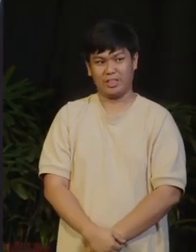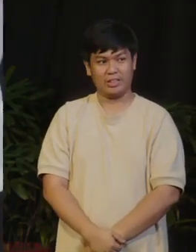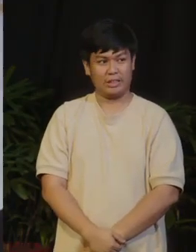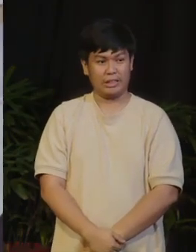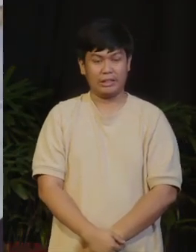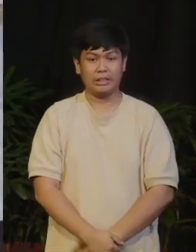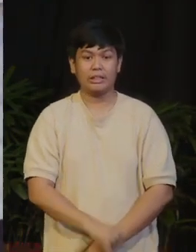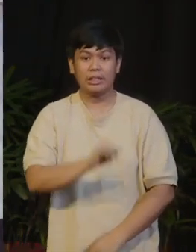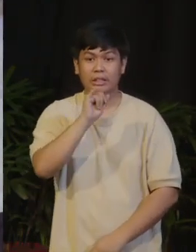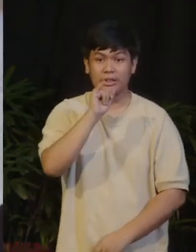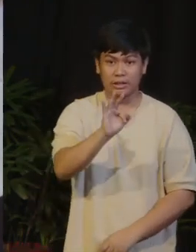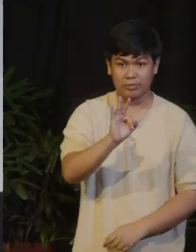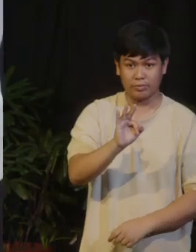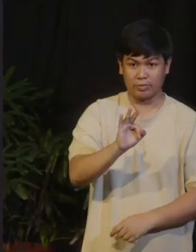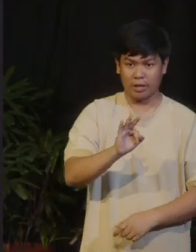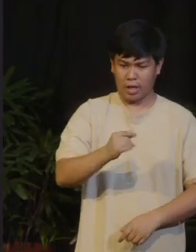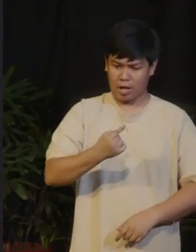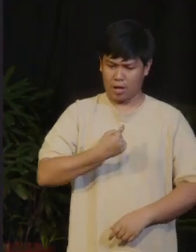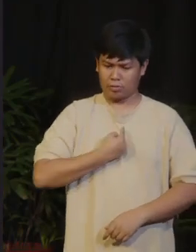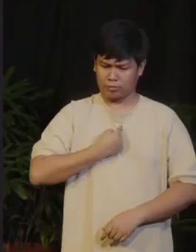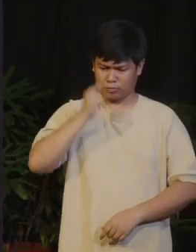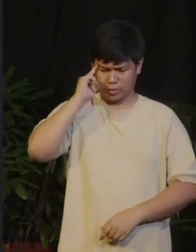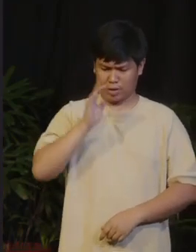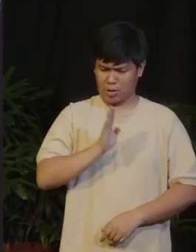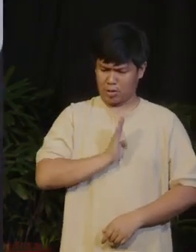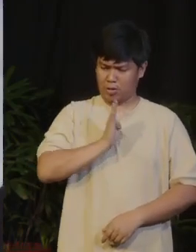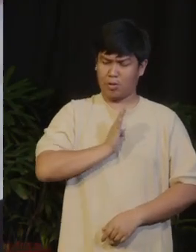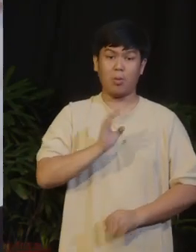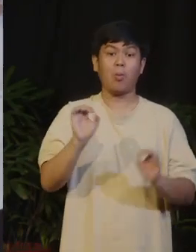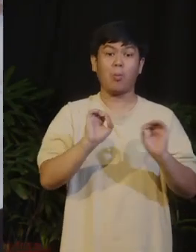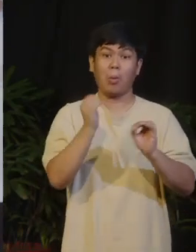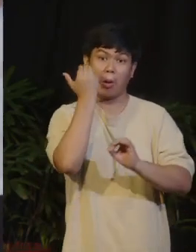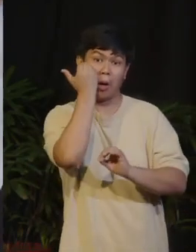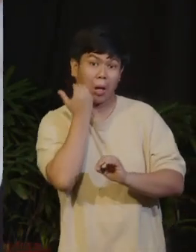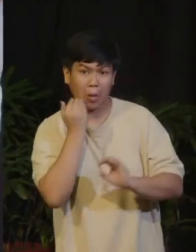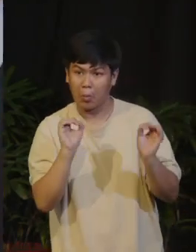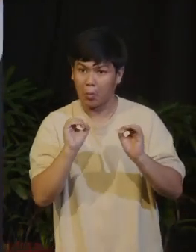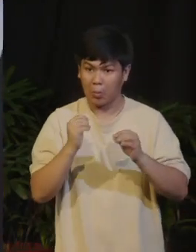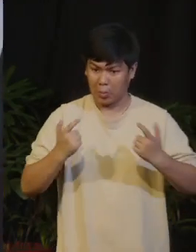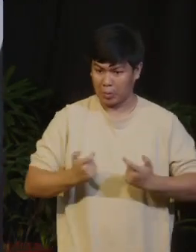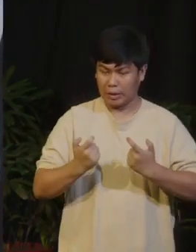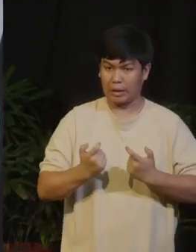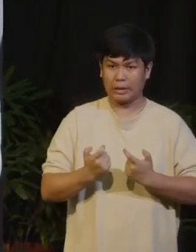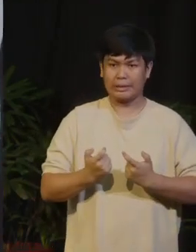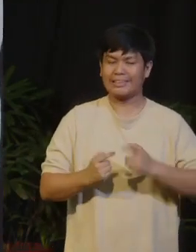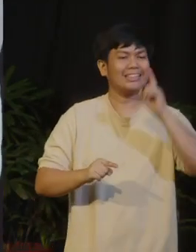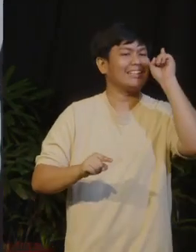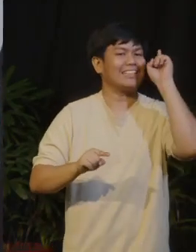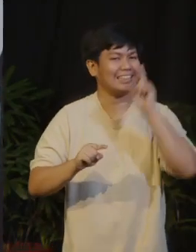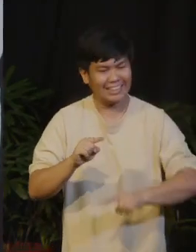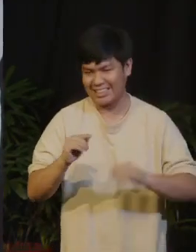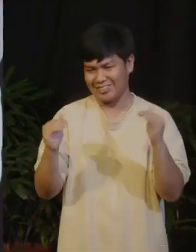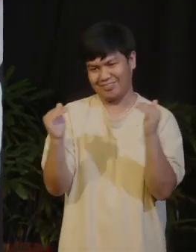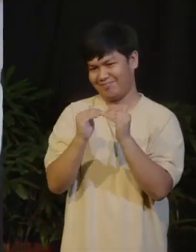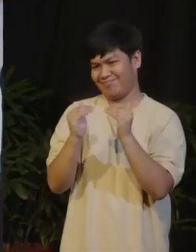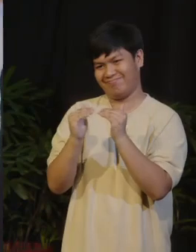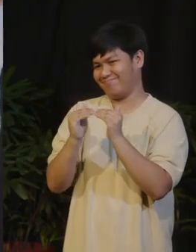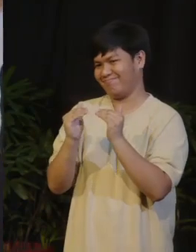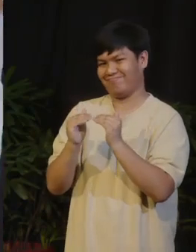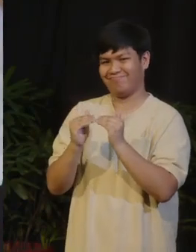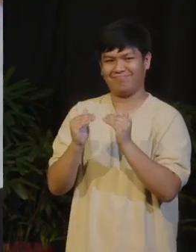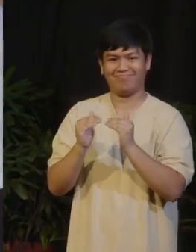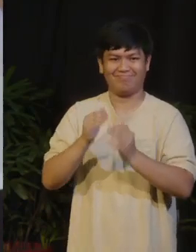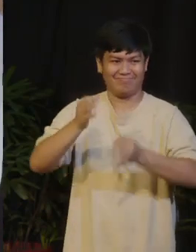sa sariling pagkukulang, walang karapatan humusga sa pagkukulang ng iba. Yun po ang sinasabi ng verses 41